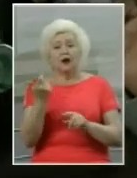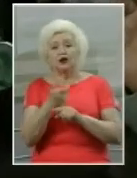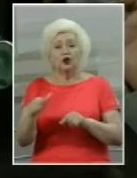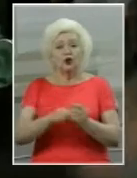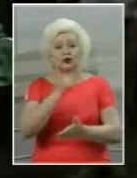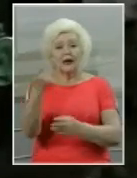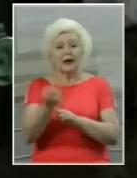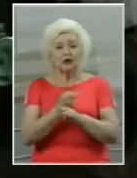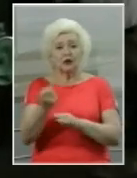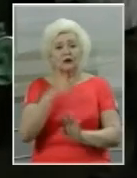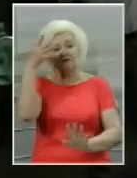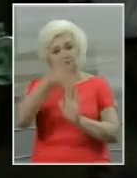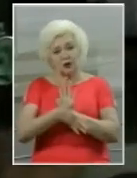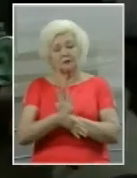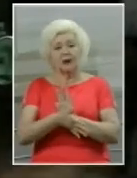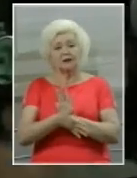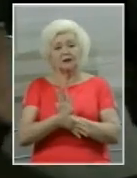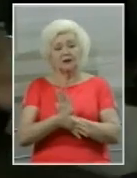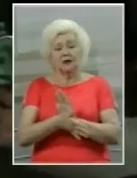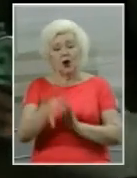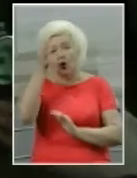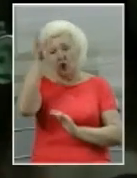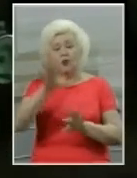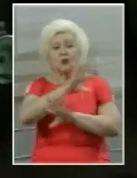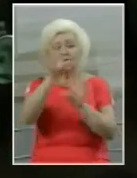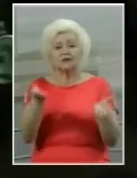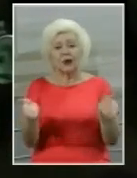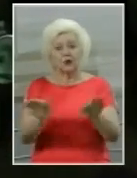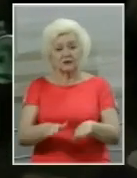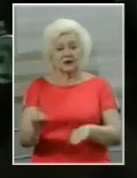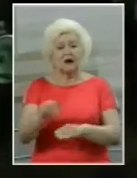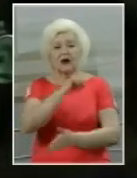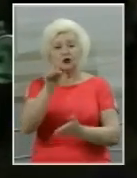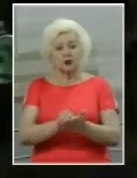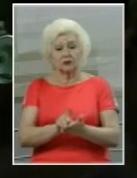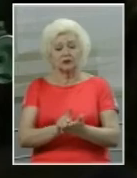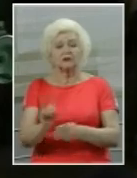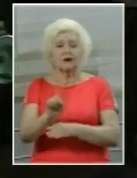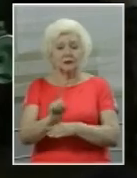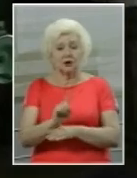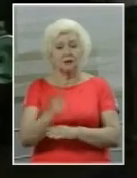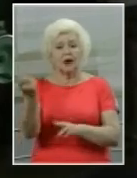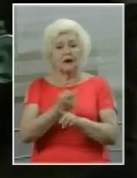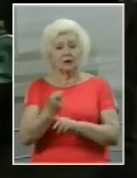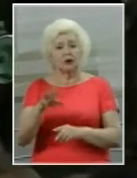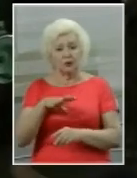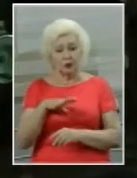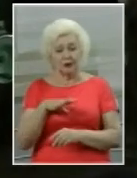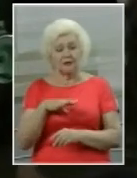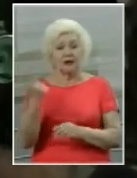бути смикалка, ну все остальне. Що повинно нормальному токарю бути.